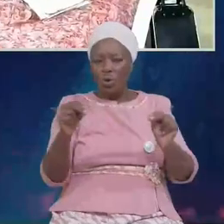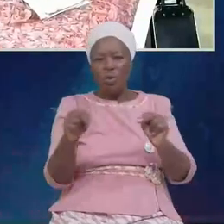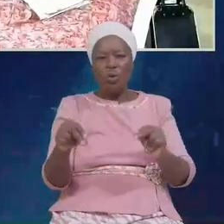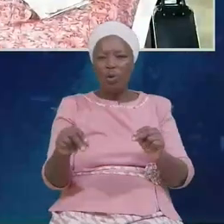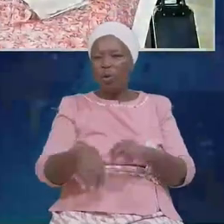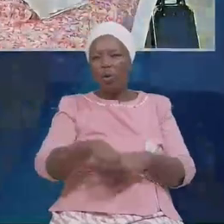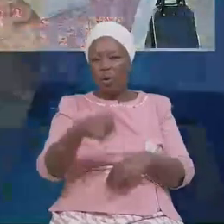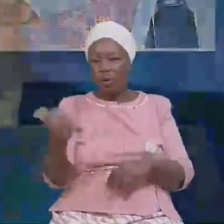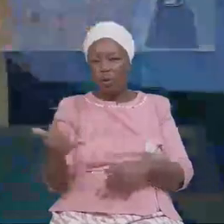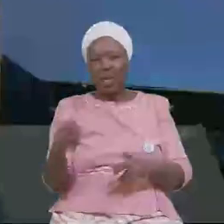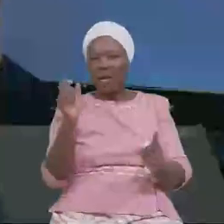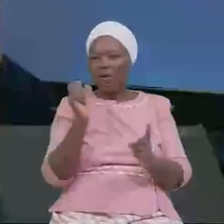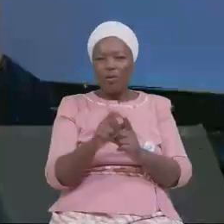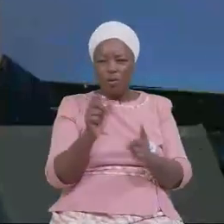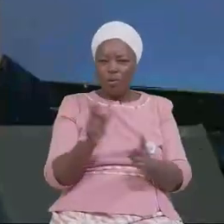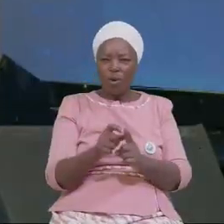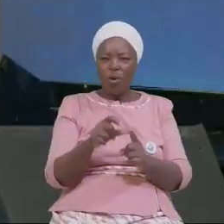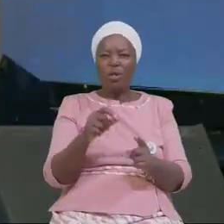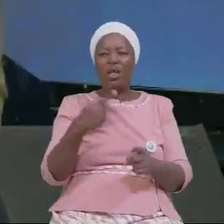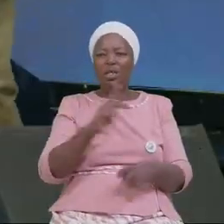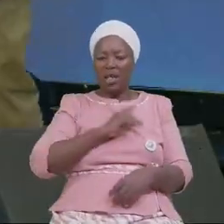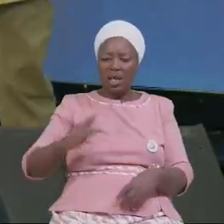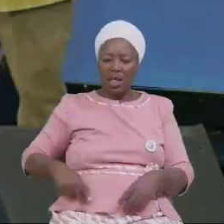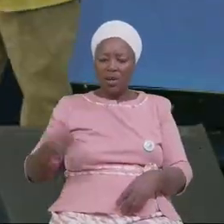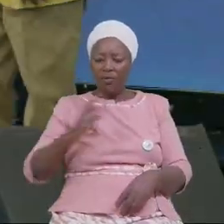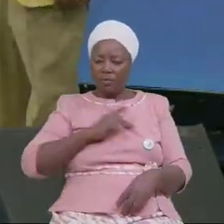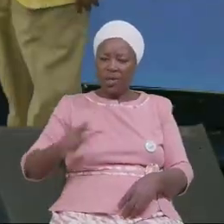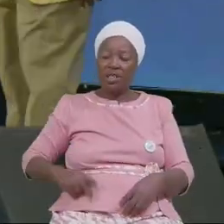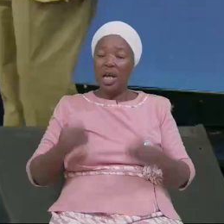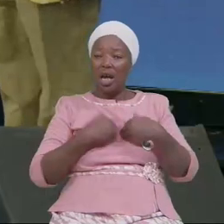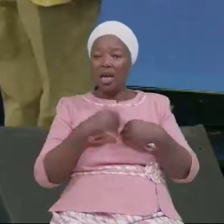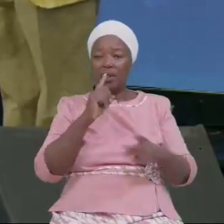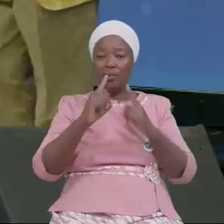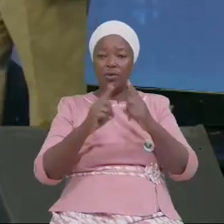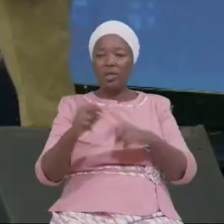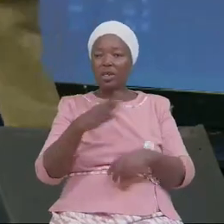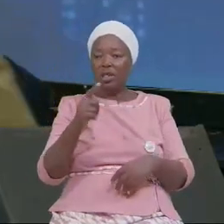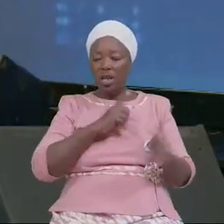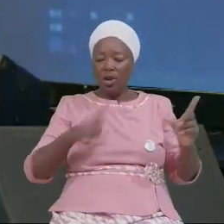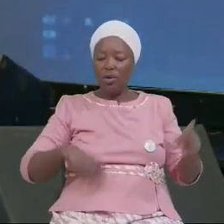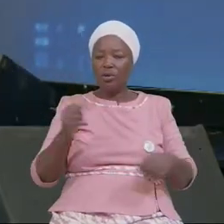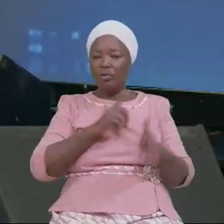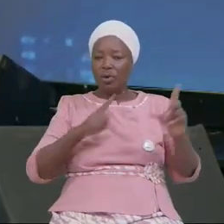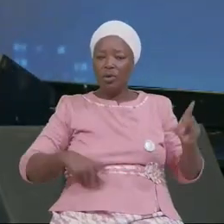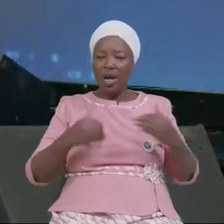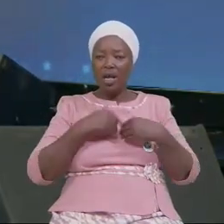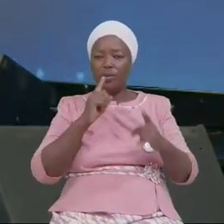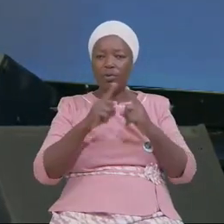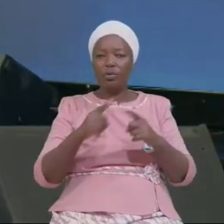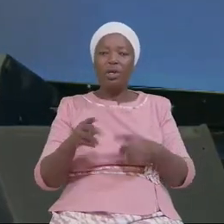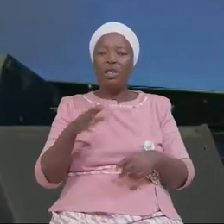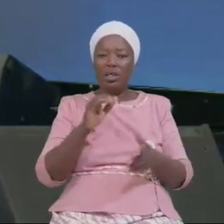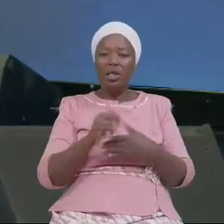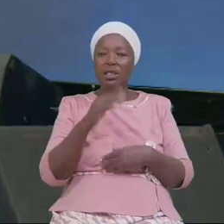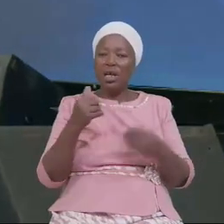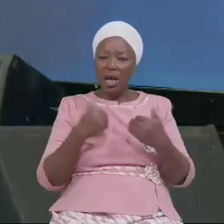aucune autre parole que le roi des rois a déclaré, le Seigneur des seigneurs a déclaré, lui, il a le